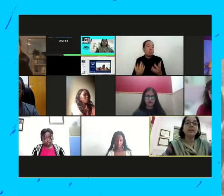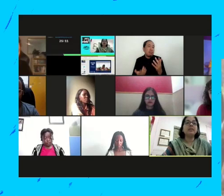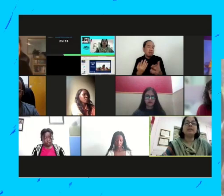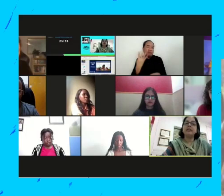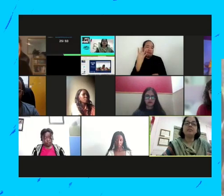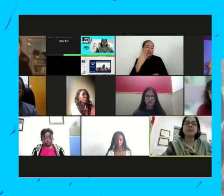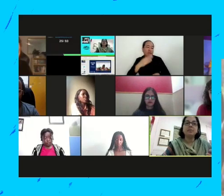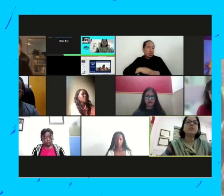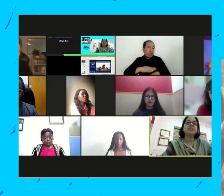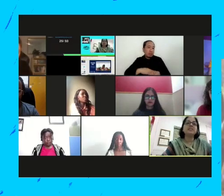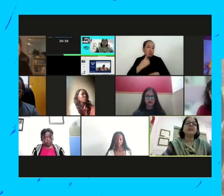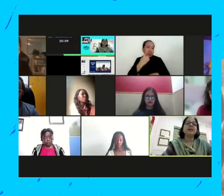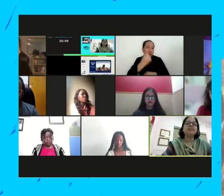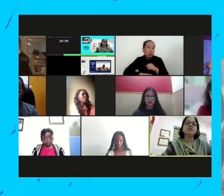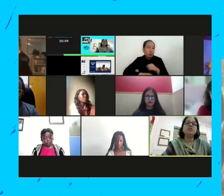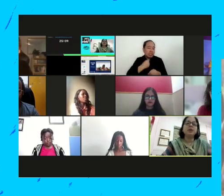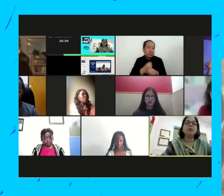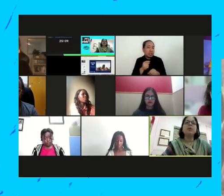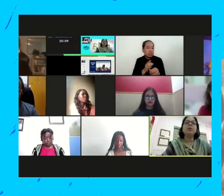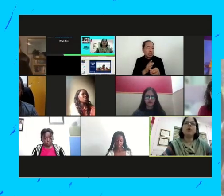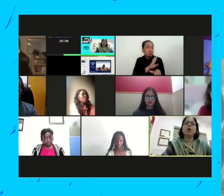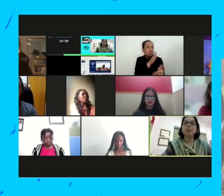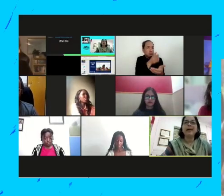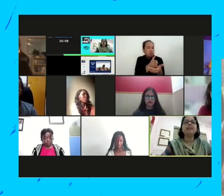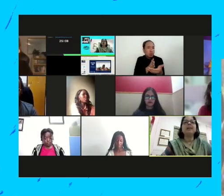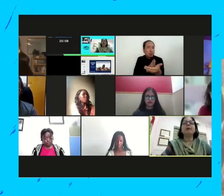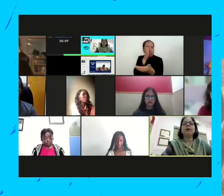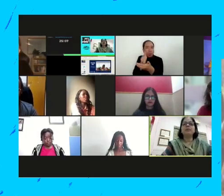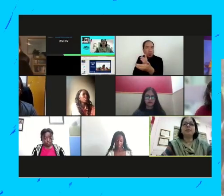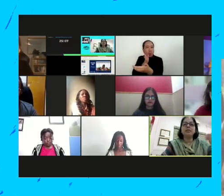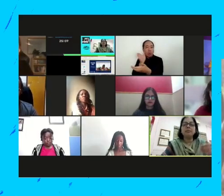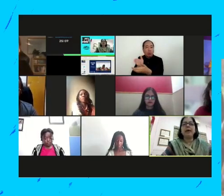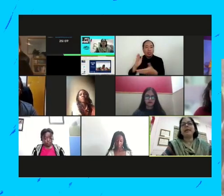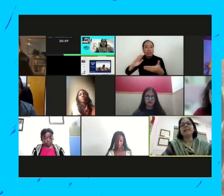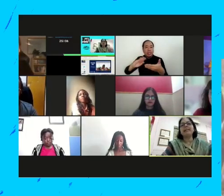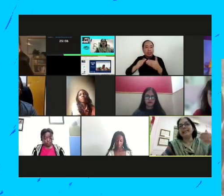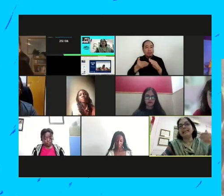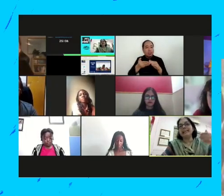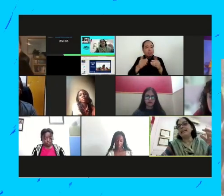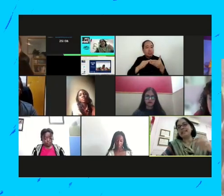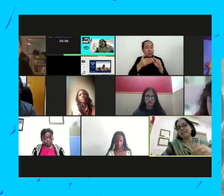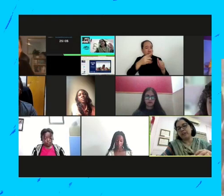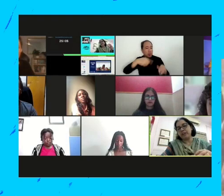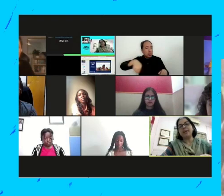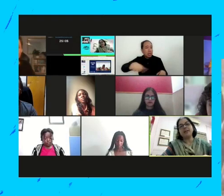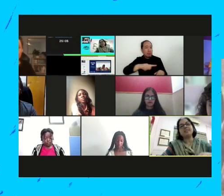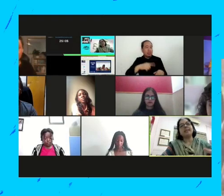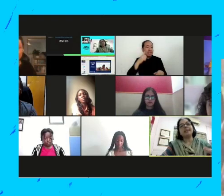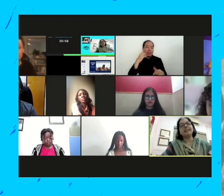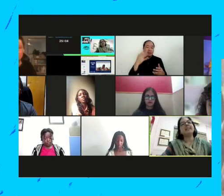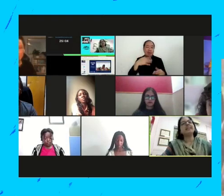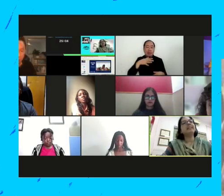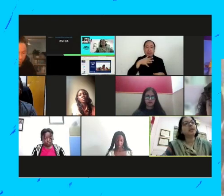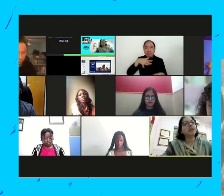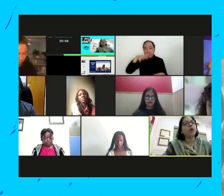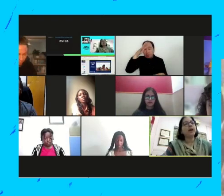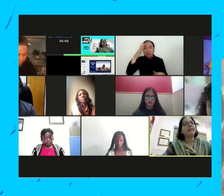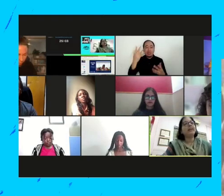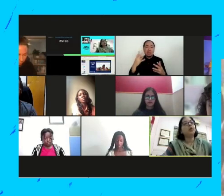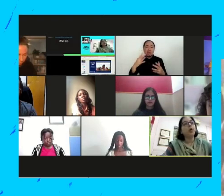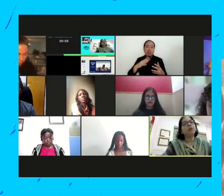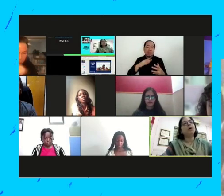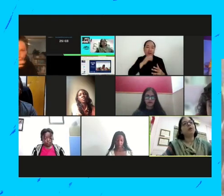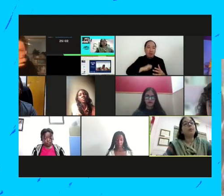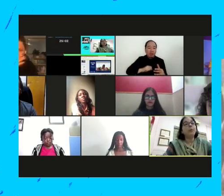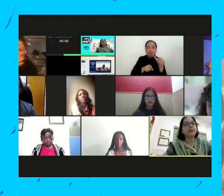spécifiquement défini. Il faut donc travailler dans les communautés, même avec des personnes qui ne sont pas des